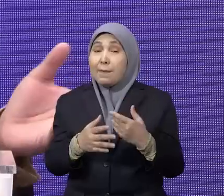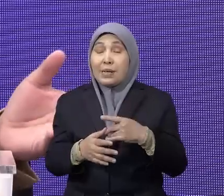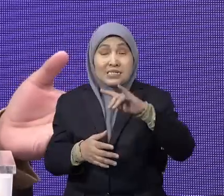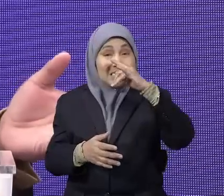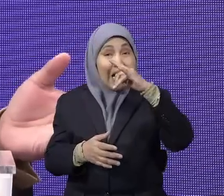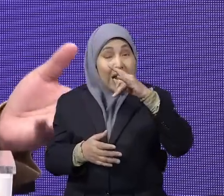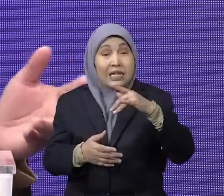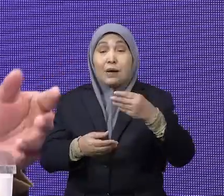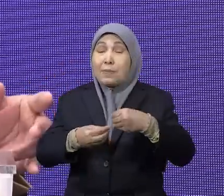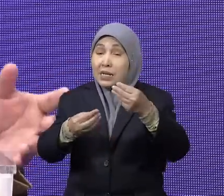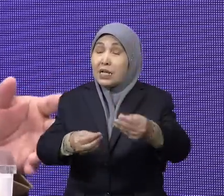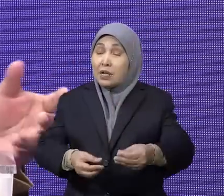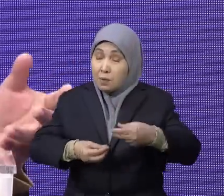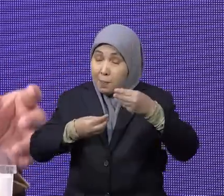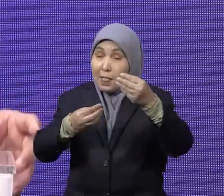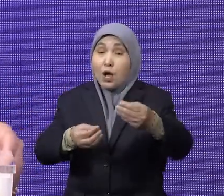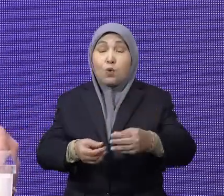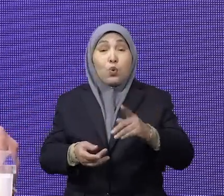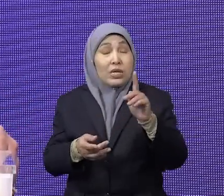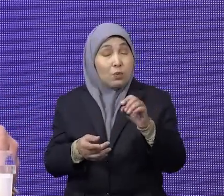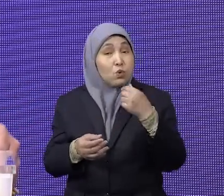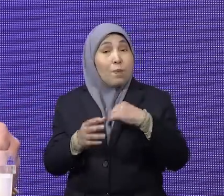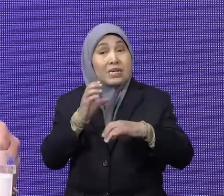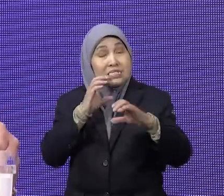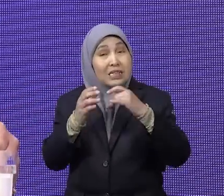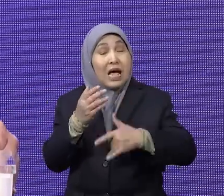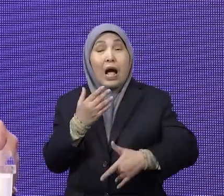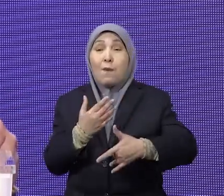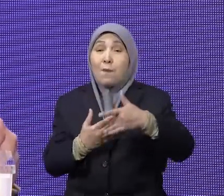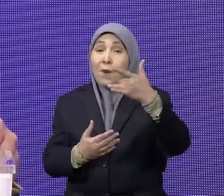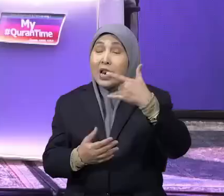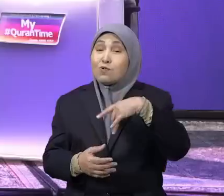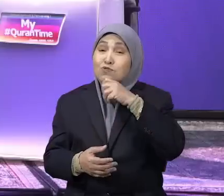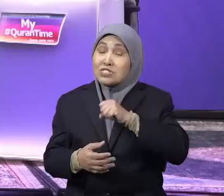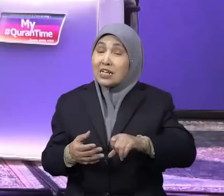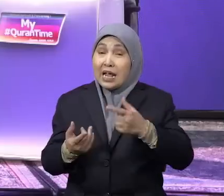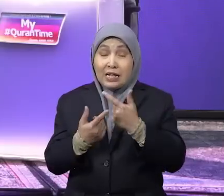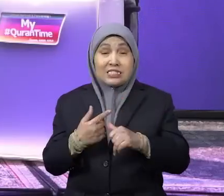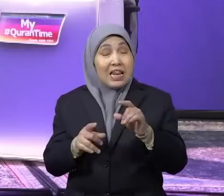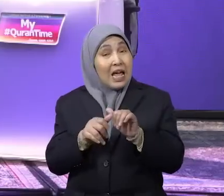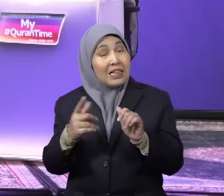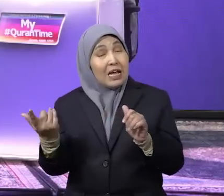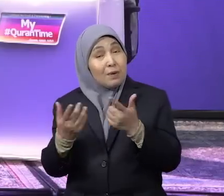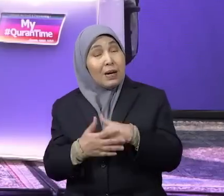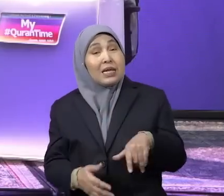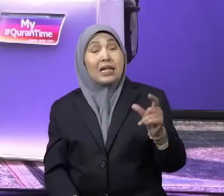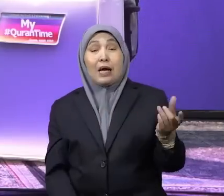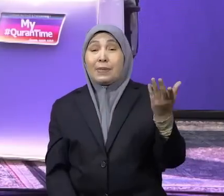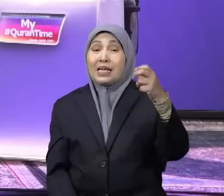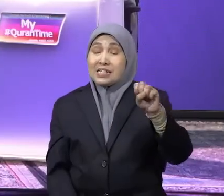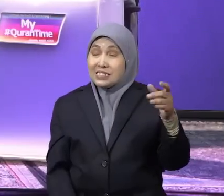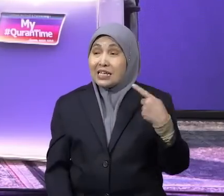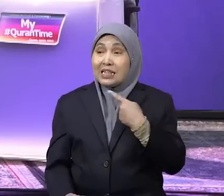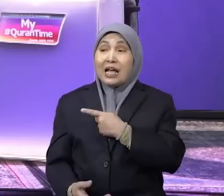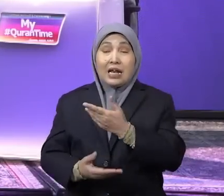beberapa kanak-kanak yang diberikan kurnianya oleh Allah Subhanahu Wa Taala untuk berbicara di usia yang kecil. Selain daripada Nabi Isa alaihi salam,